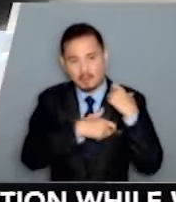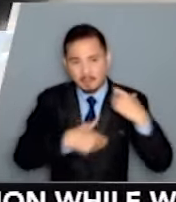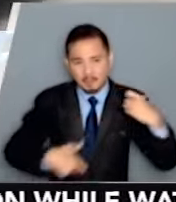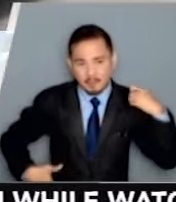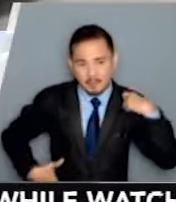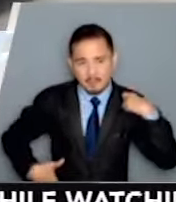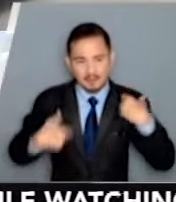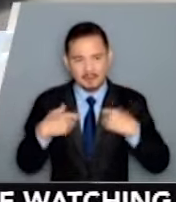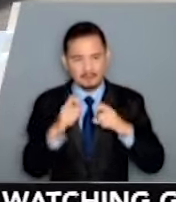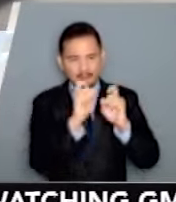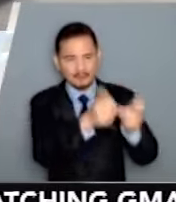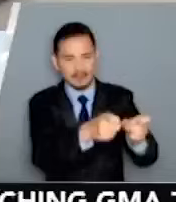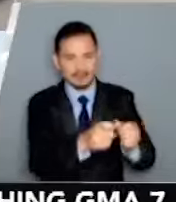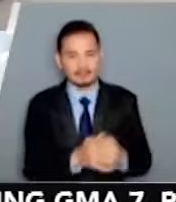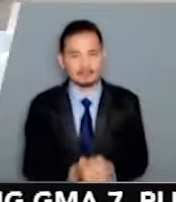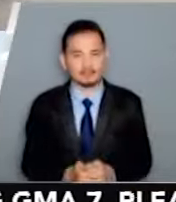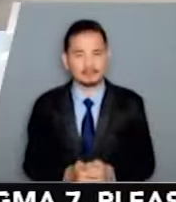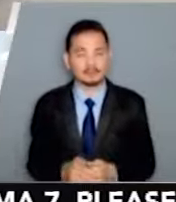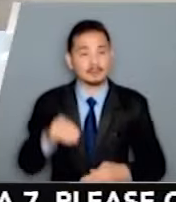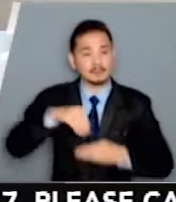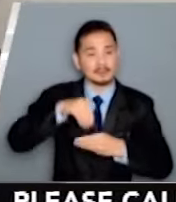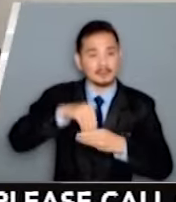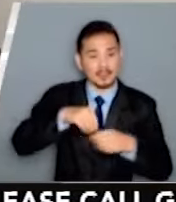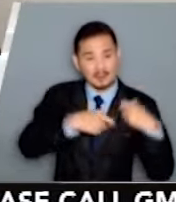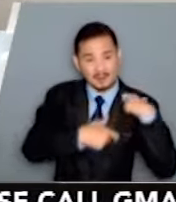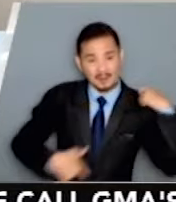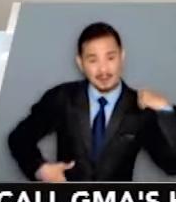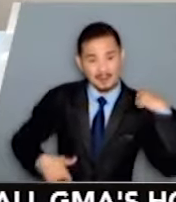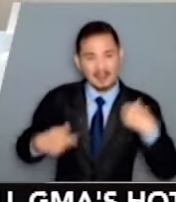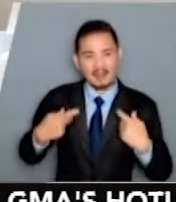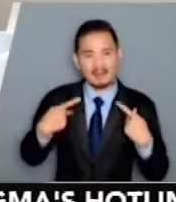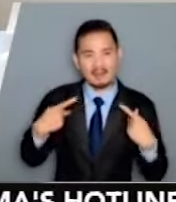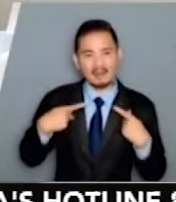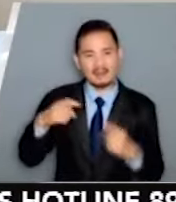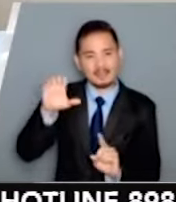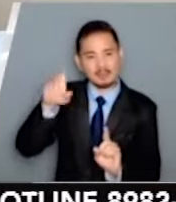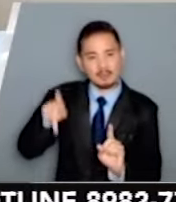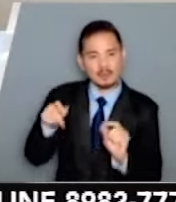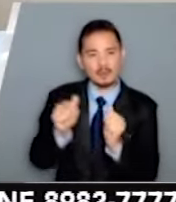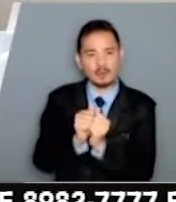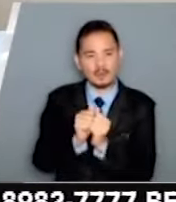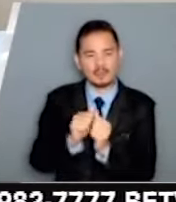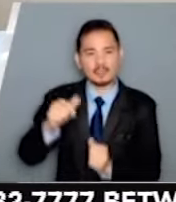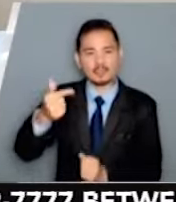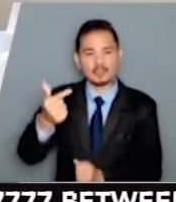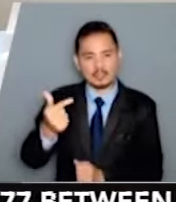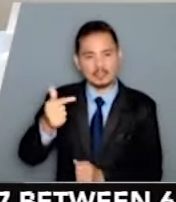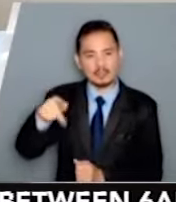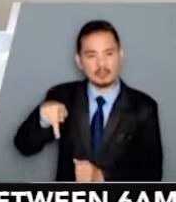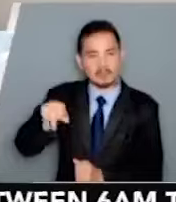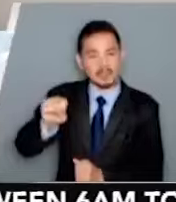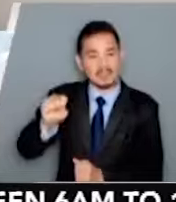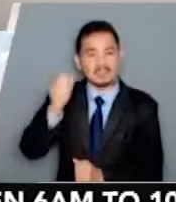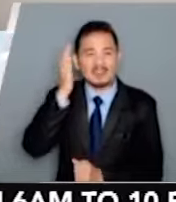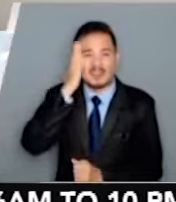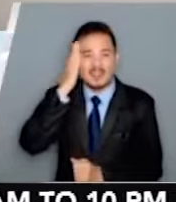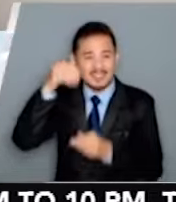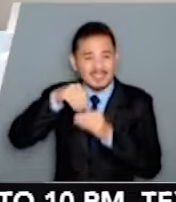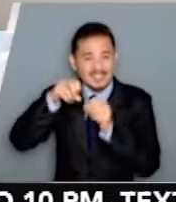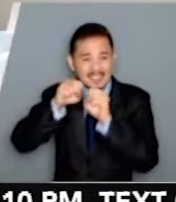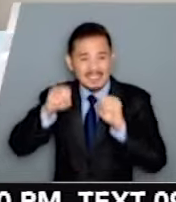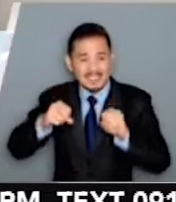sling bag ang ilang gadget ng biktima na may GPS. Ito ang naging susi para matuntun ng pulisya ang motorsiklo sa